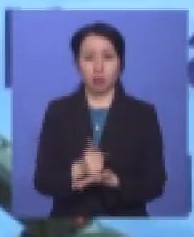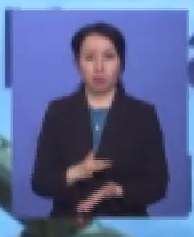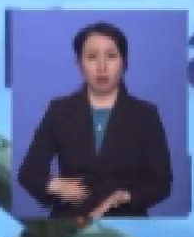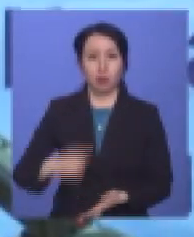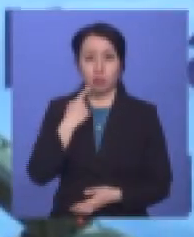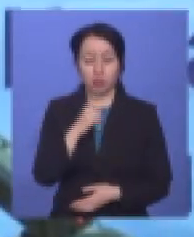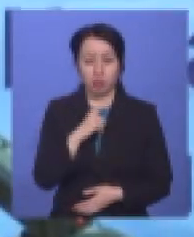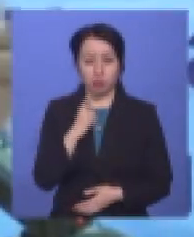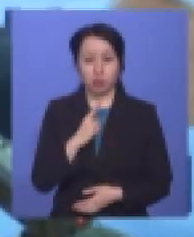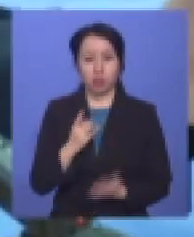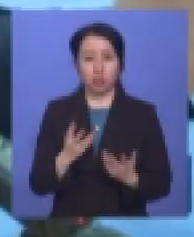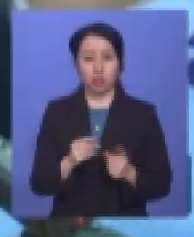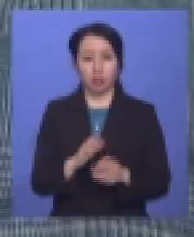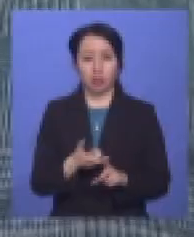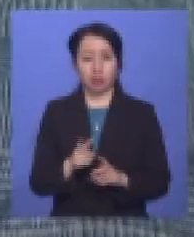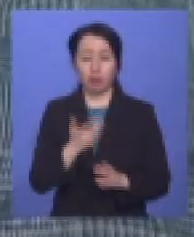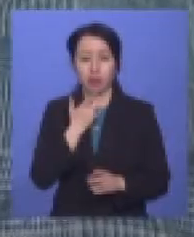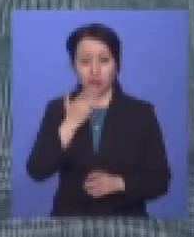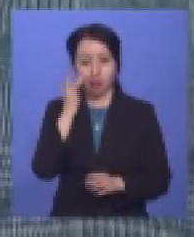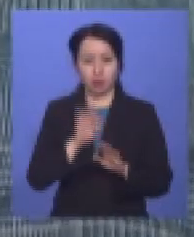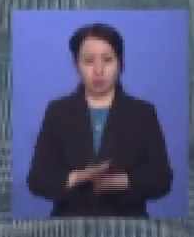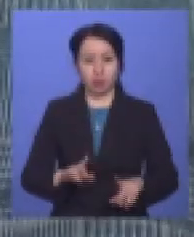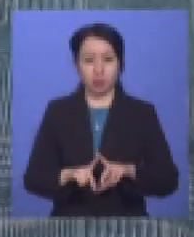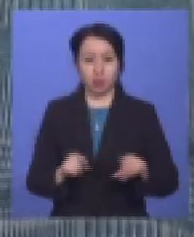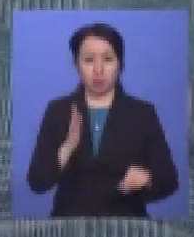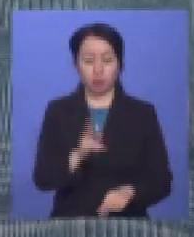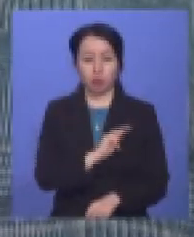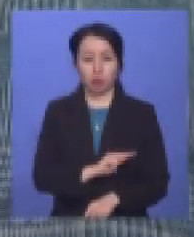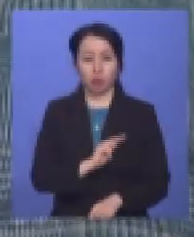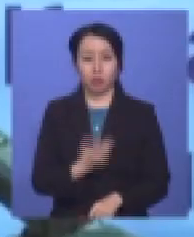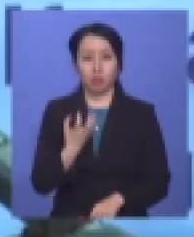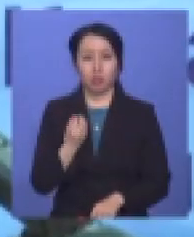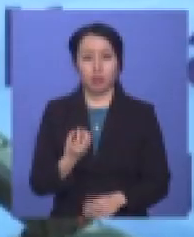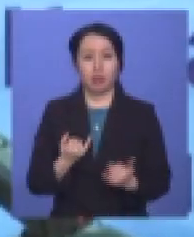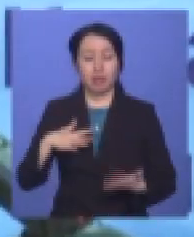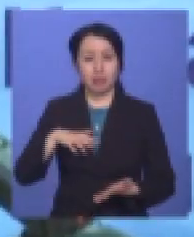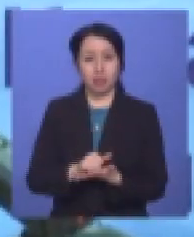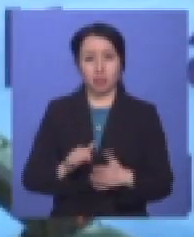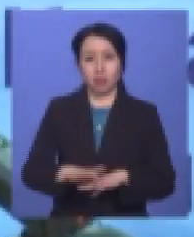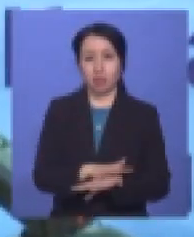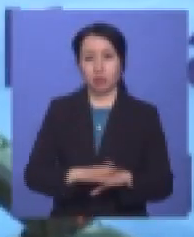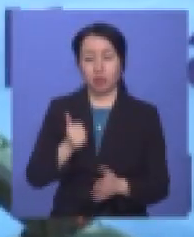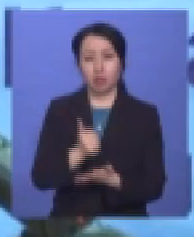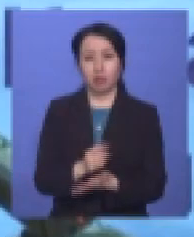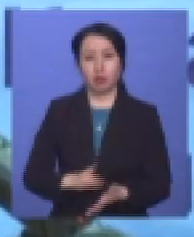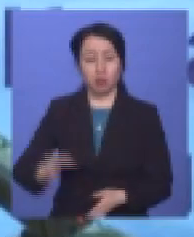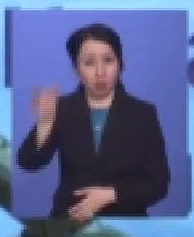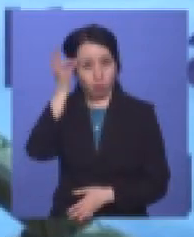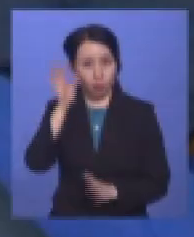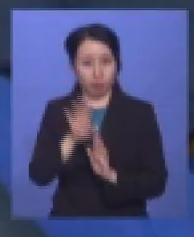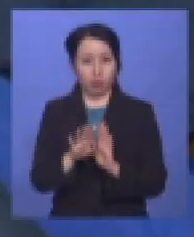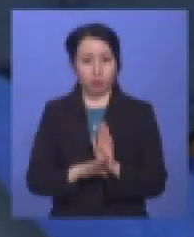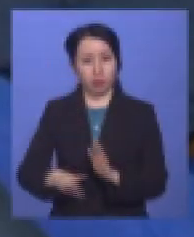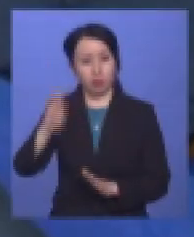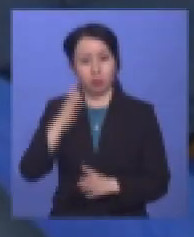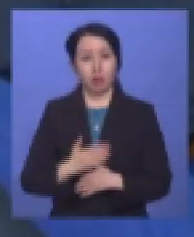что недоработки устранили, и этим летом детский сад будет работать в штат. Режиме. Кроме того, для занятости населения глава региона напомнил о программах